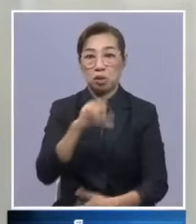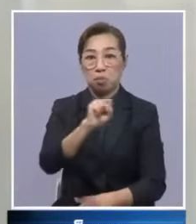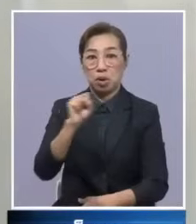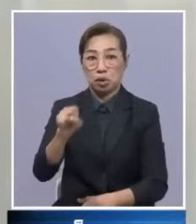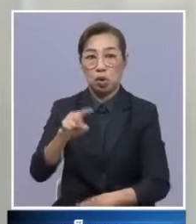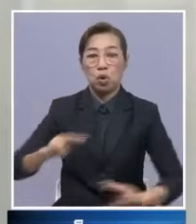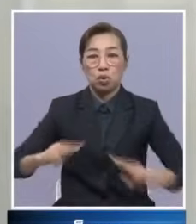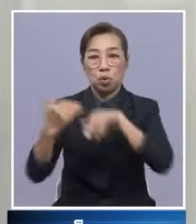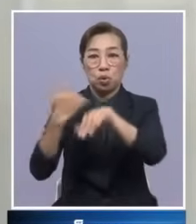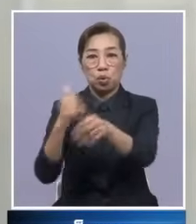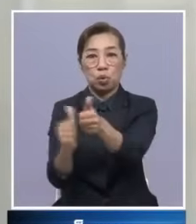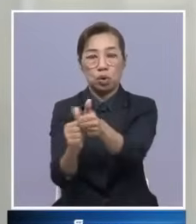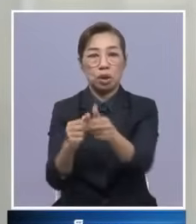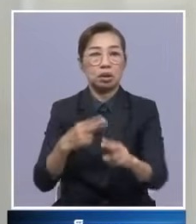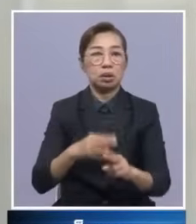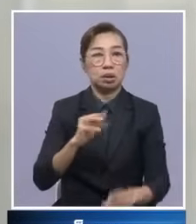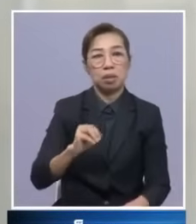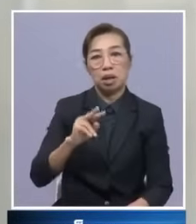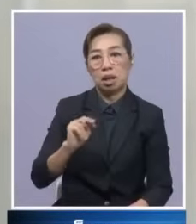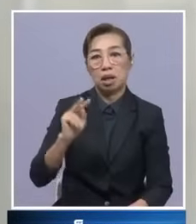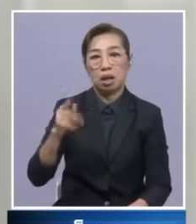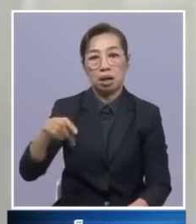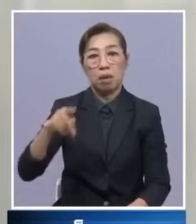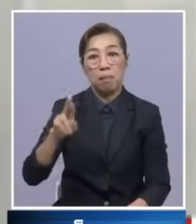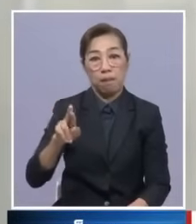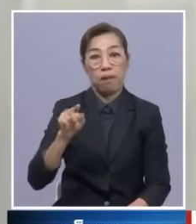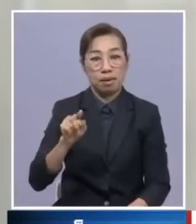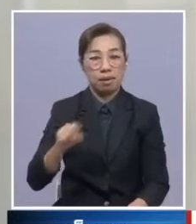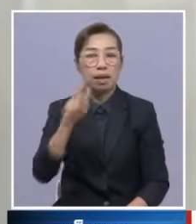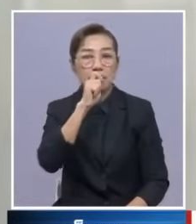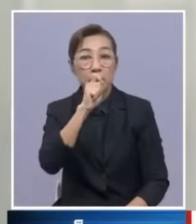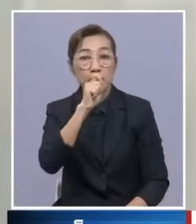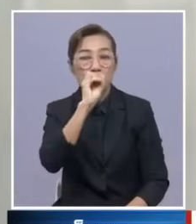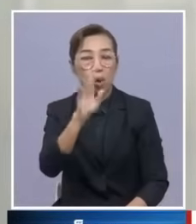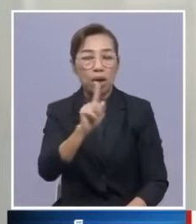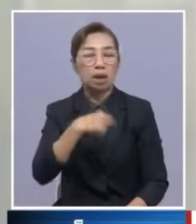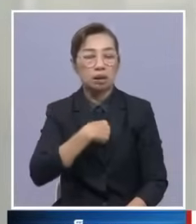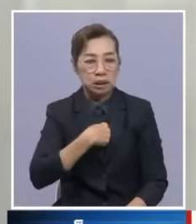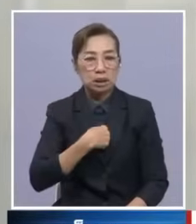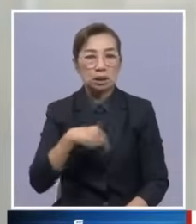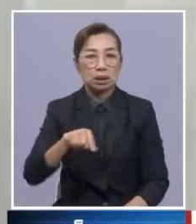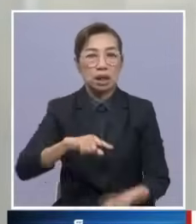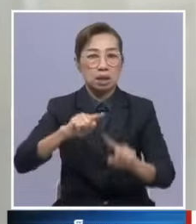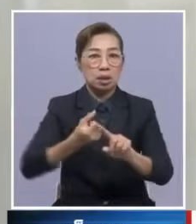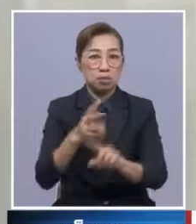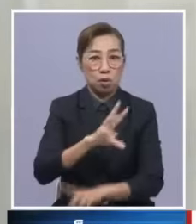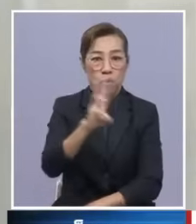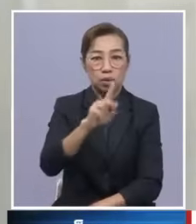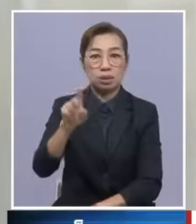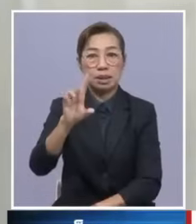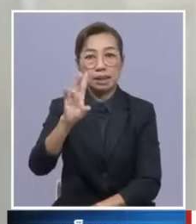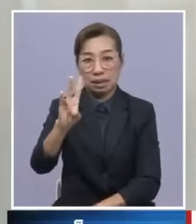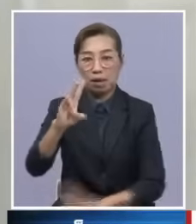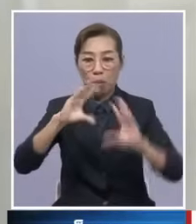ฐมนตรีช่วยคมนาคมด้วยคุณมนาพรเจริญศรีออกมาให้สัมภาษณ์โดยบอกว่าสิ่งที่จะคุยกัน 6-7 ธันวาคมเนี่ยฮะอย่